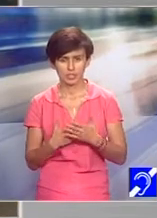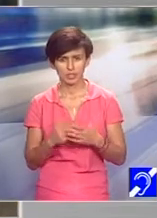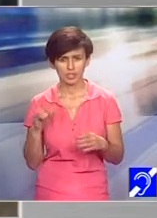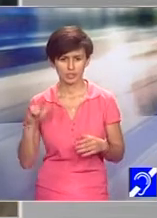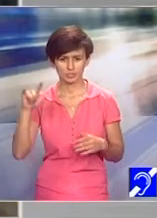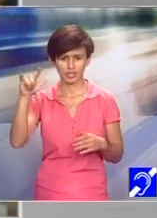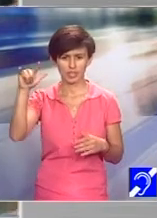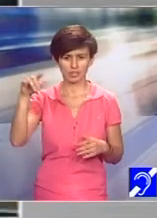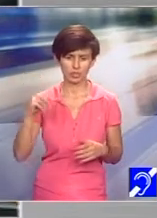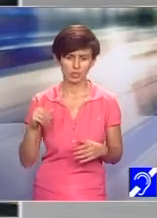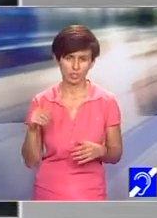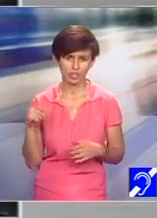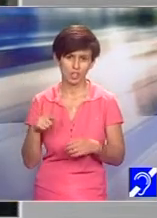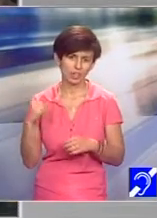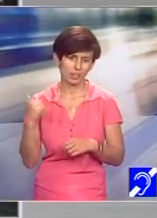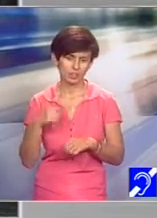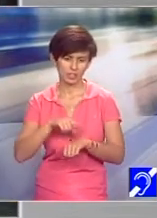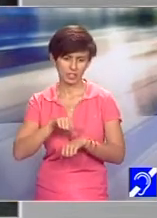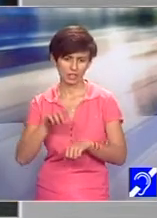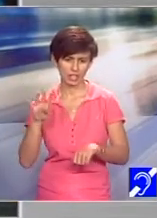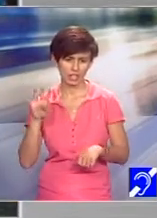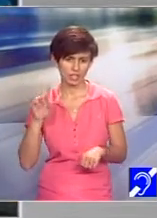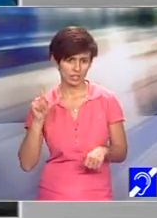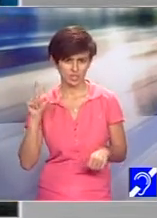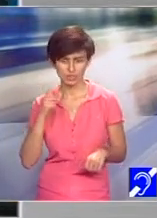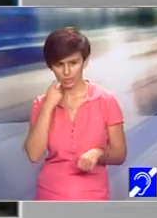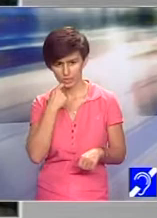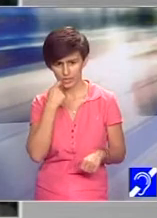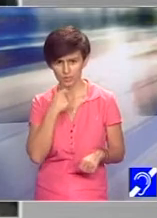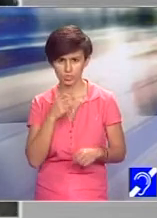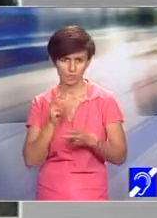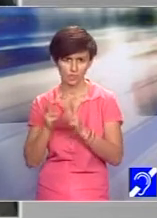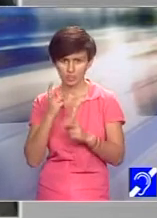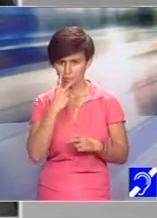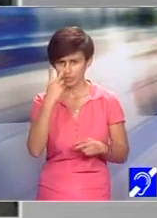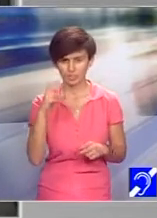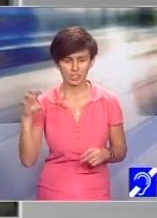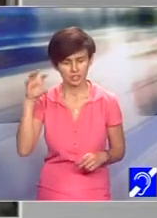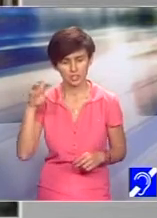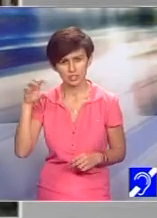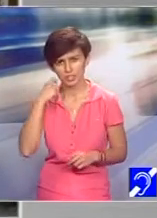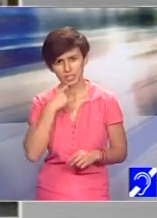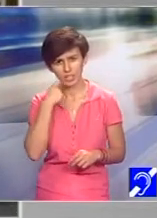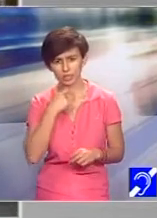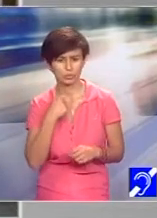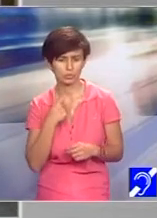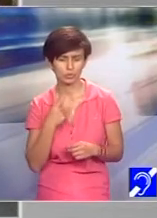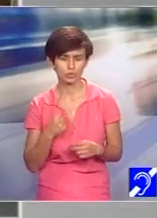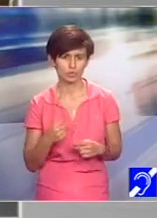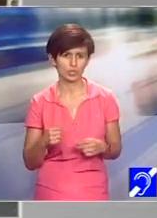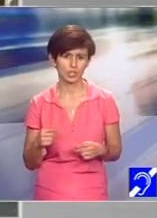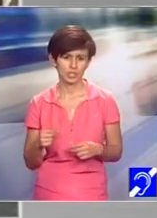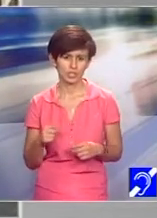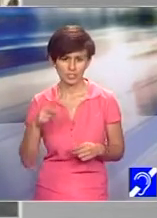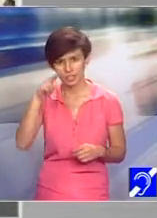orei 14, exact, la Cluj. Vreau să vă întreb cum se vede Transilvania, cum se vede România, cum se vede Clujul până la urmă de acolo